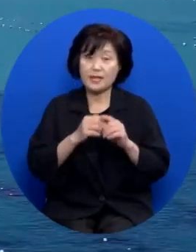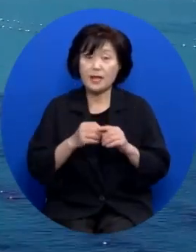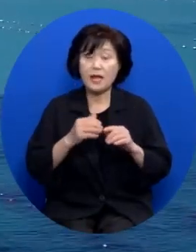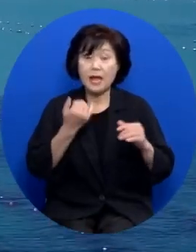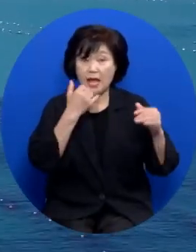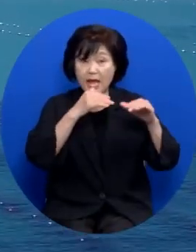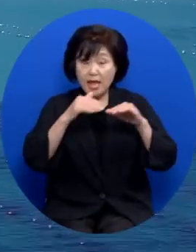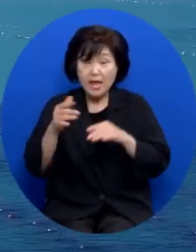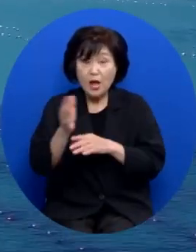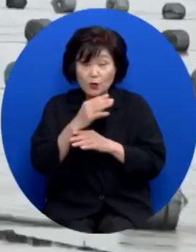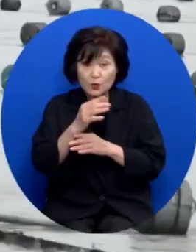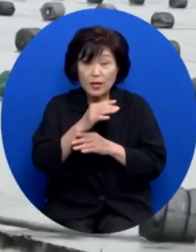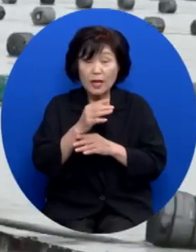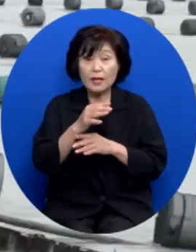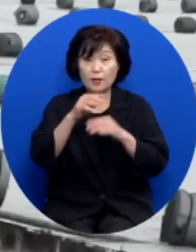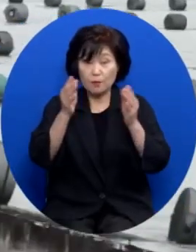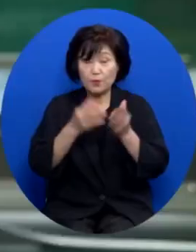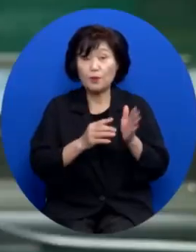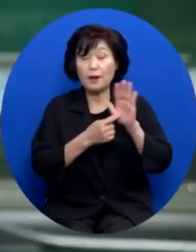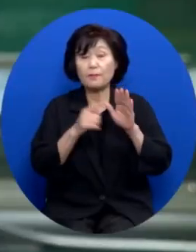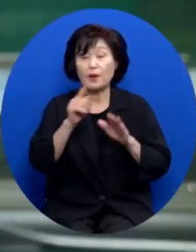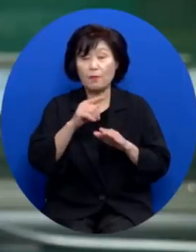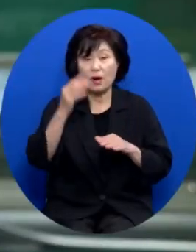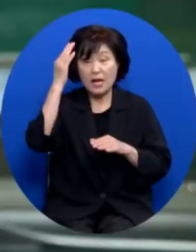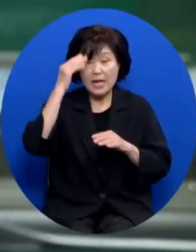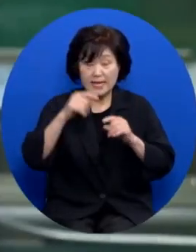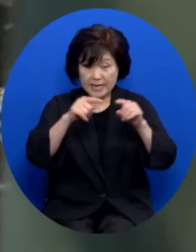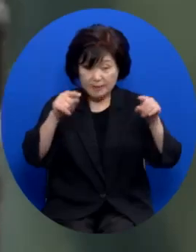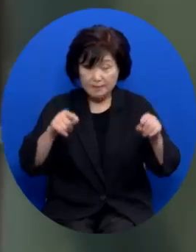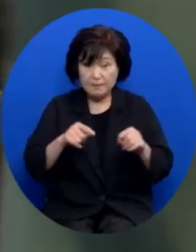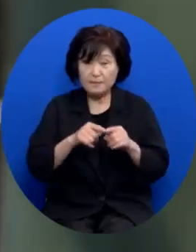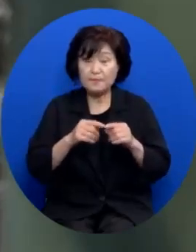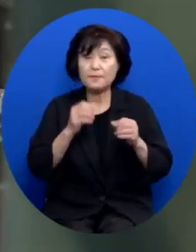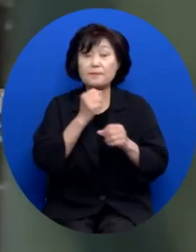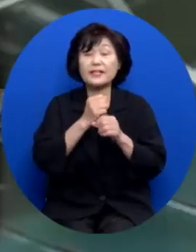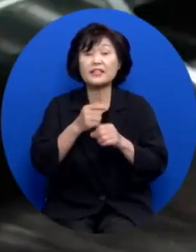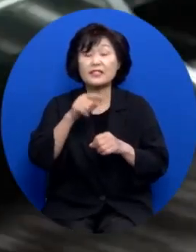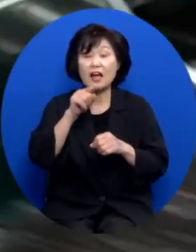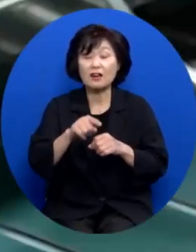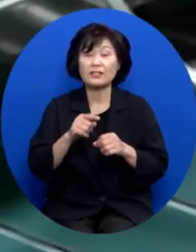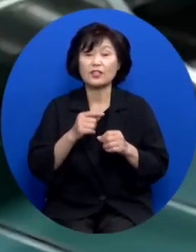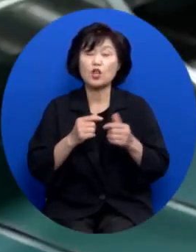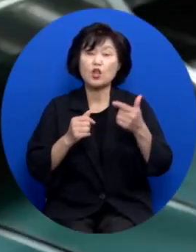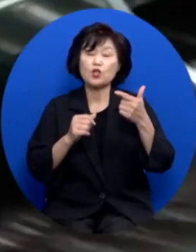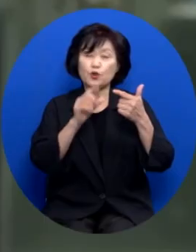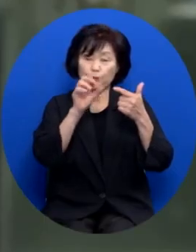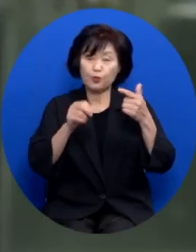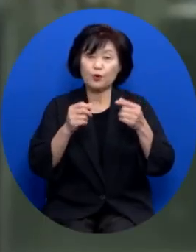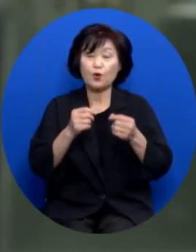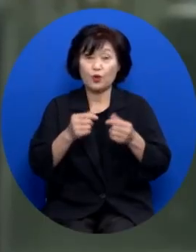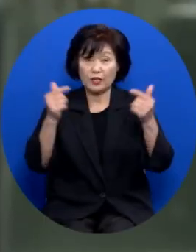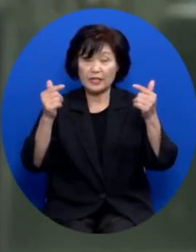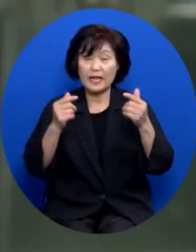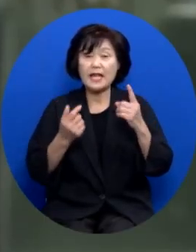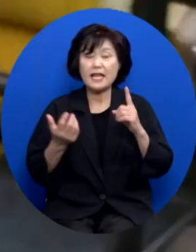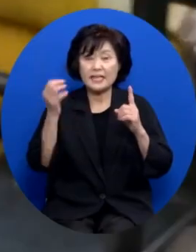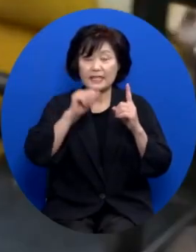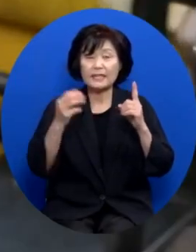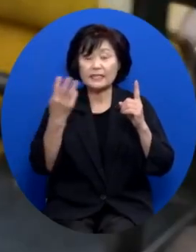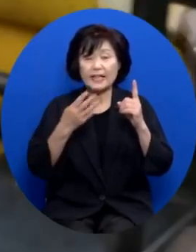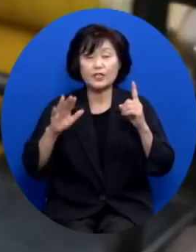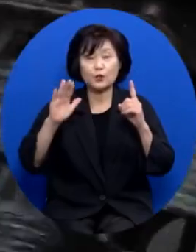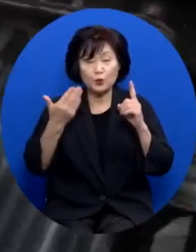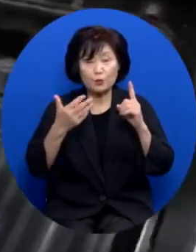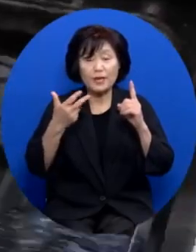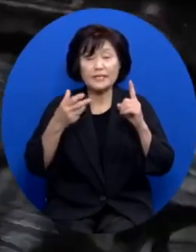해양수산부에 따르면 2024년산 김 최종 생산량은 2023년산보다 6% 증가한 1억